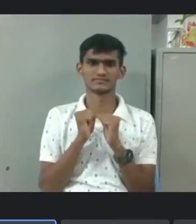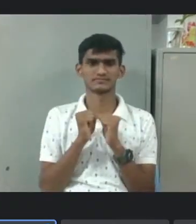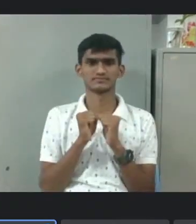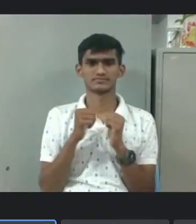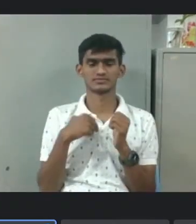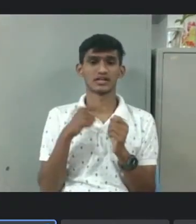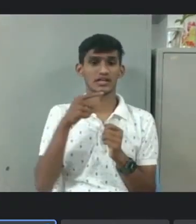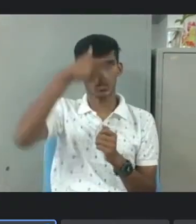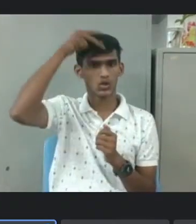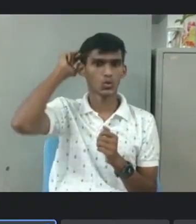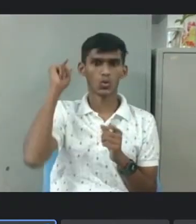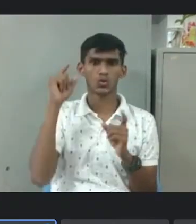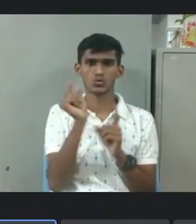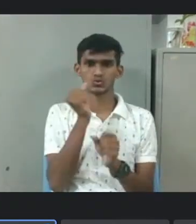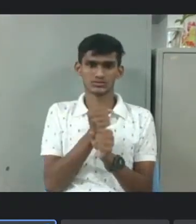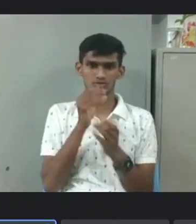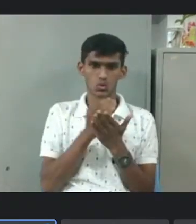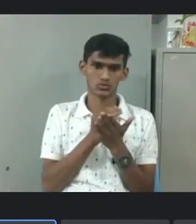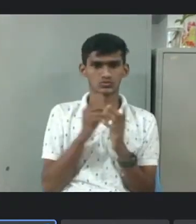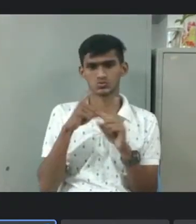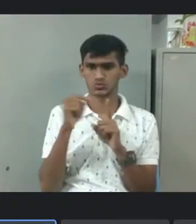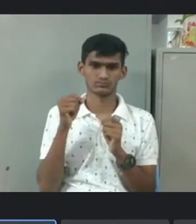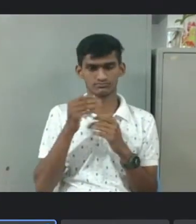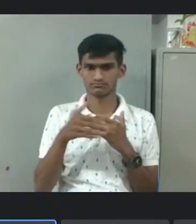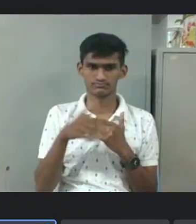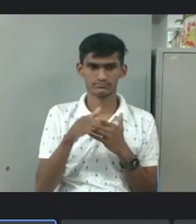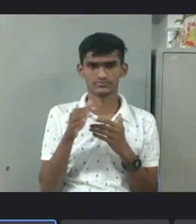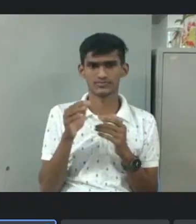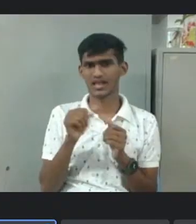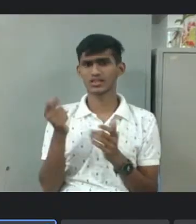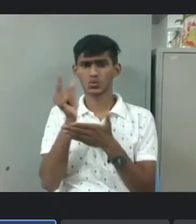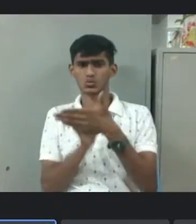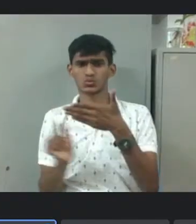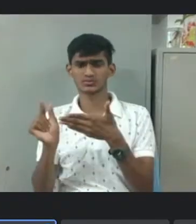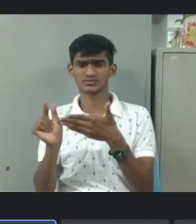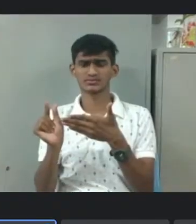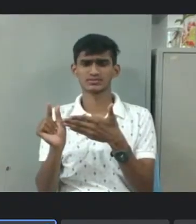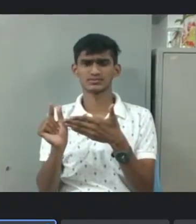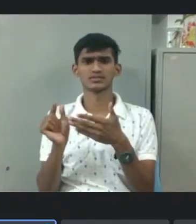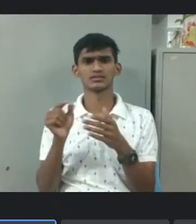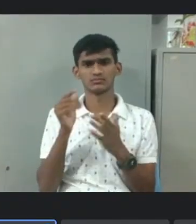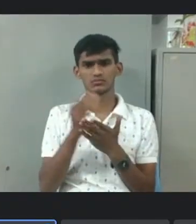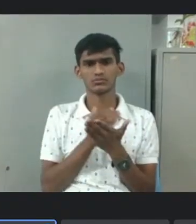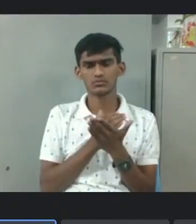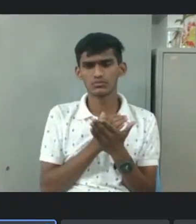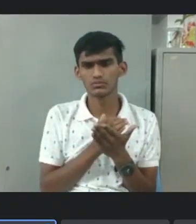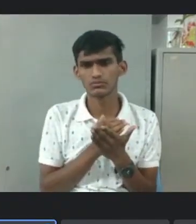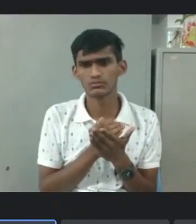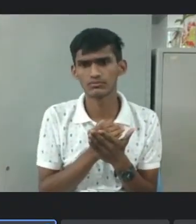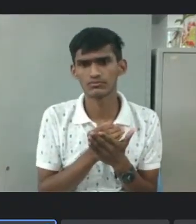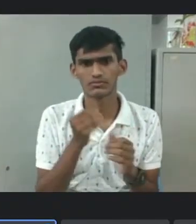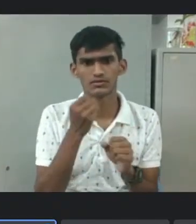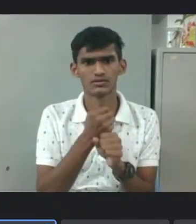ഡിഗ്രിക്ക് പഠിക്കുവാണ്. അപ്പം നമ്മളെ ഇപ്പം മറ്റുള്ള യൂണിവേഴ്സിറ്റിയിലും UGC സെന്ററിൽ ഗ്രേസ് മാർക്ക് ഉണ്ട്. പക്ഷെ ഞാൻ പഠിക്കുന്ന ഇഗ്നോയിൽ ഇപ്പം